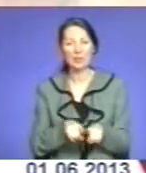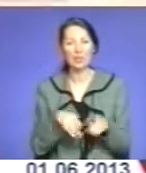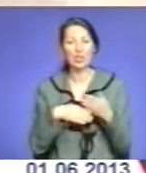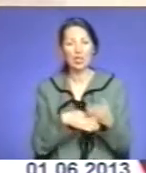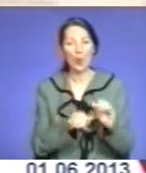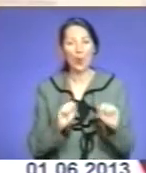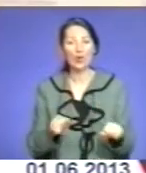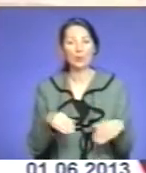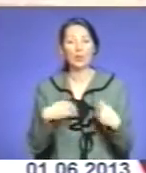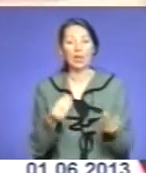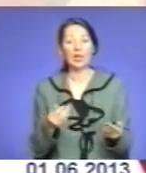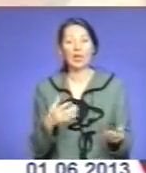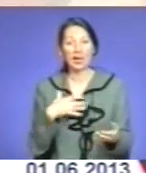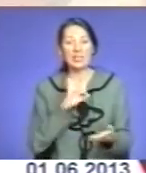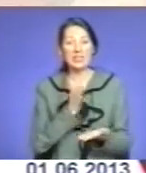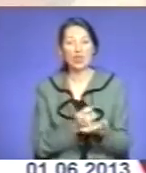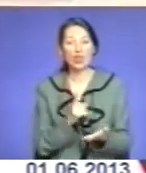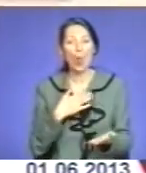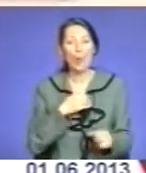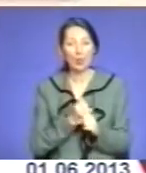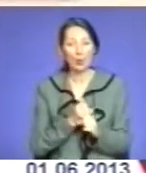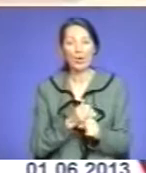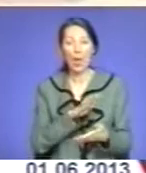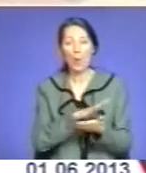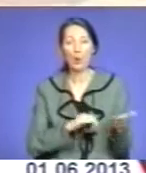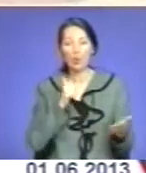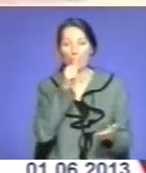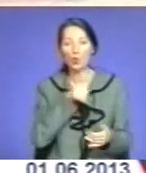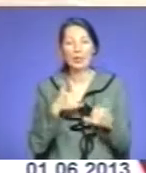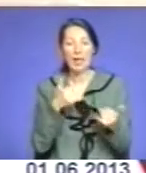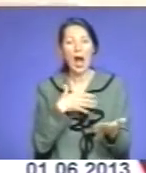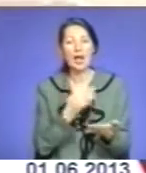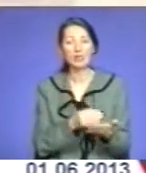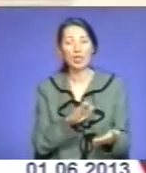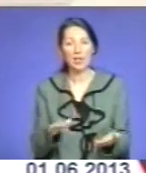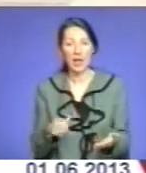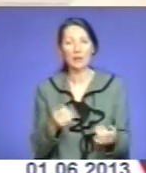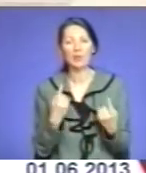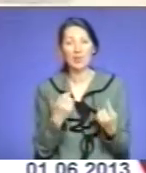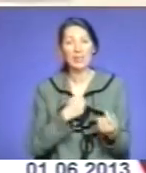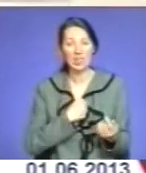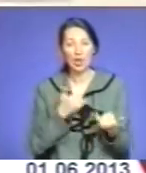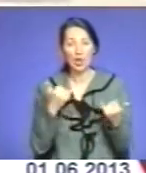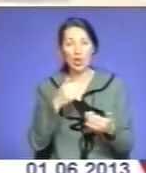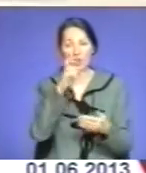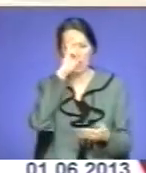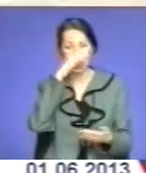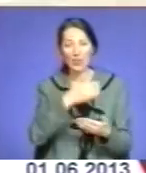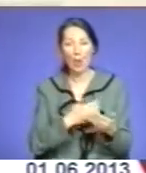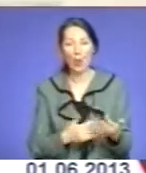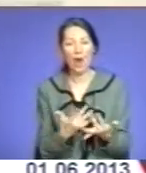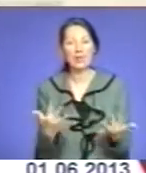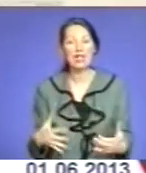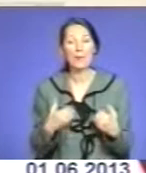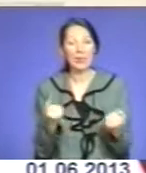дати внутрішній звіт, що ми зробили протягом року для своїх дітей. На превеликий жаль, сьогодні державних програм і різних